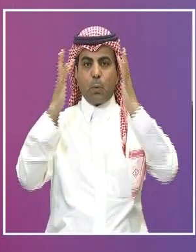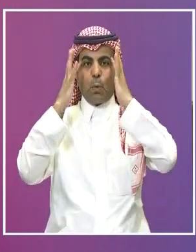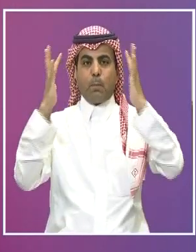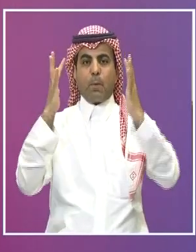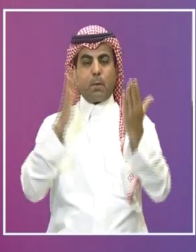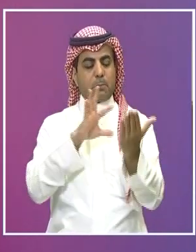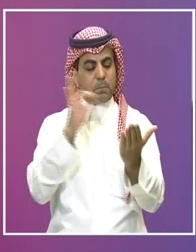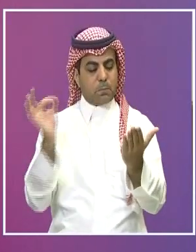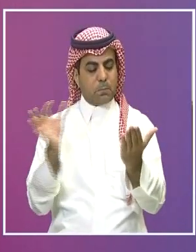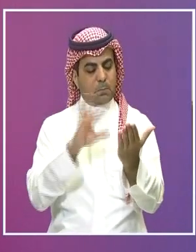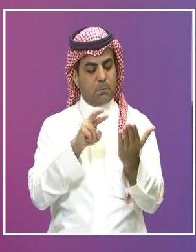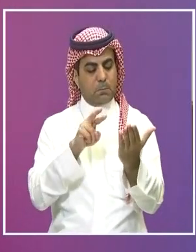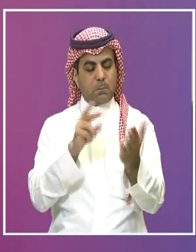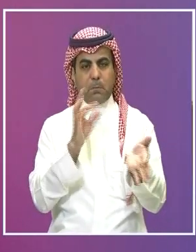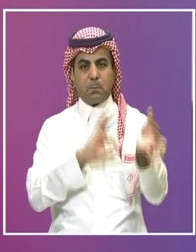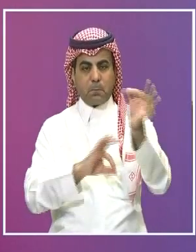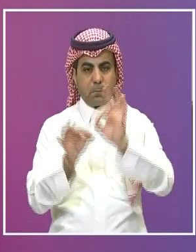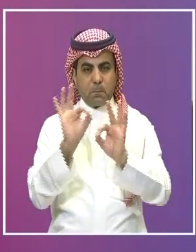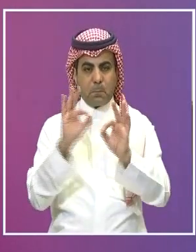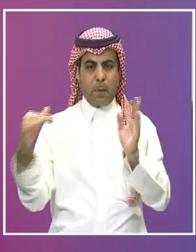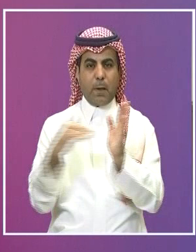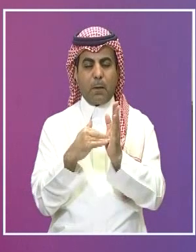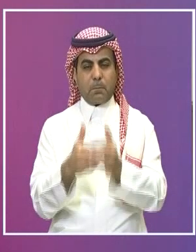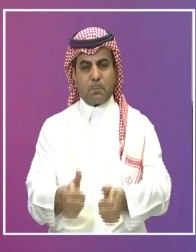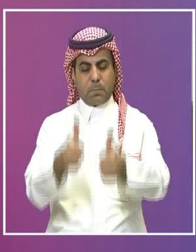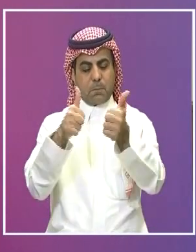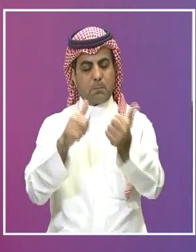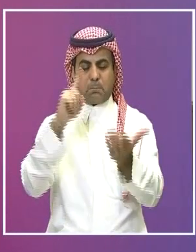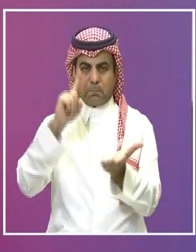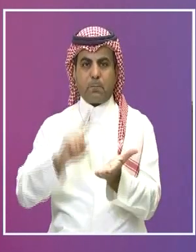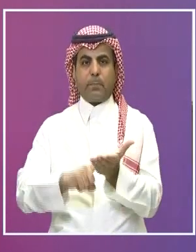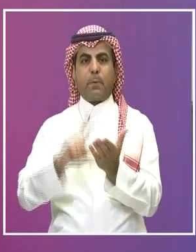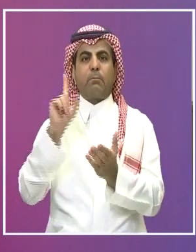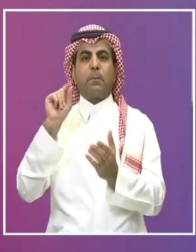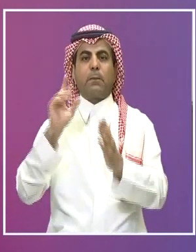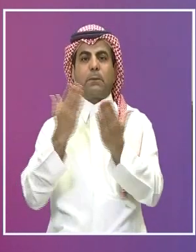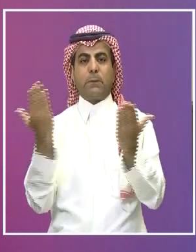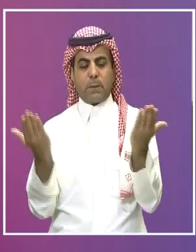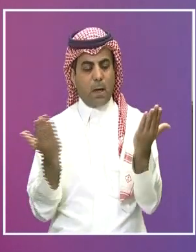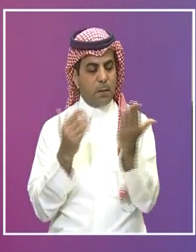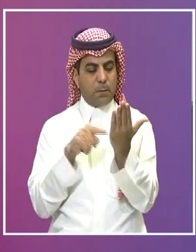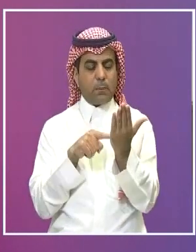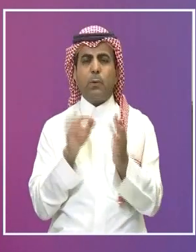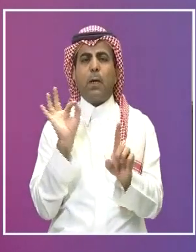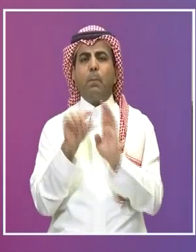فيما يتعلق بمأمونية وفعالية وقيمة قضية التبديل بين